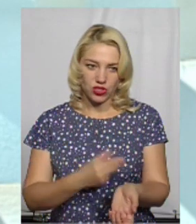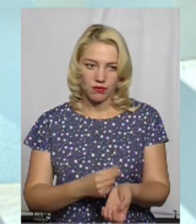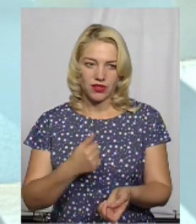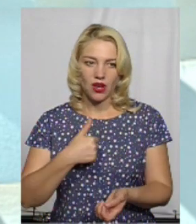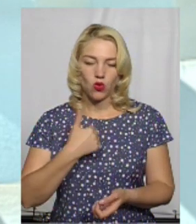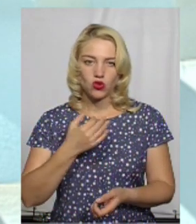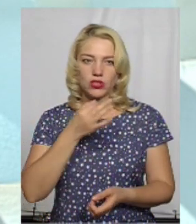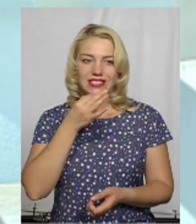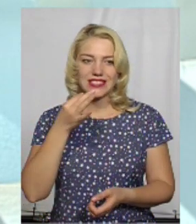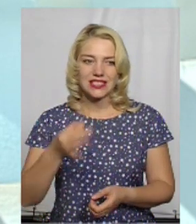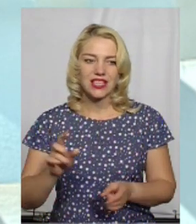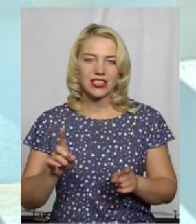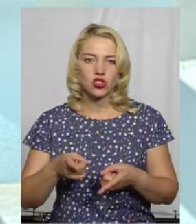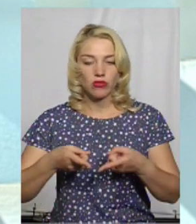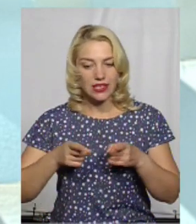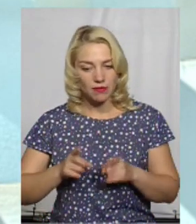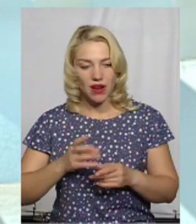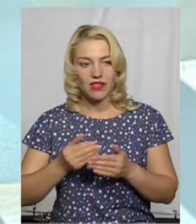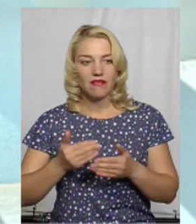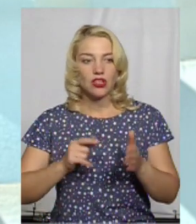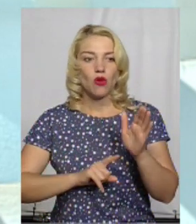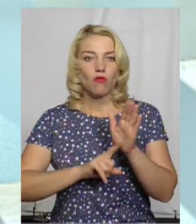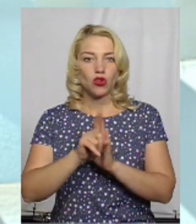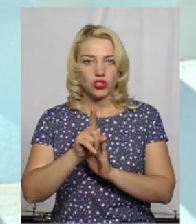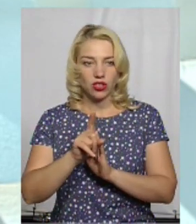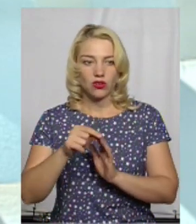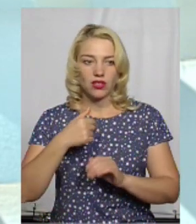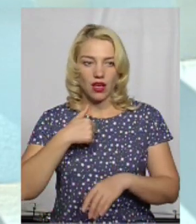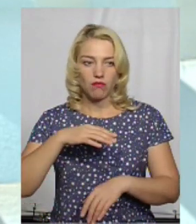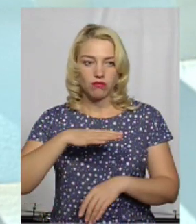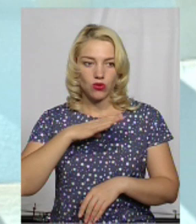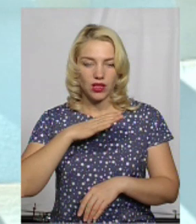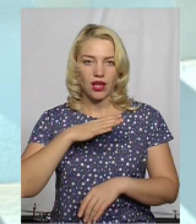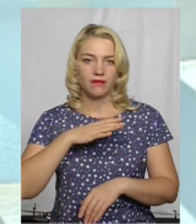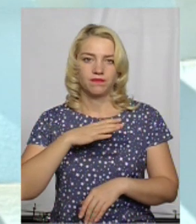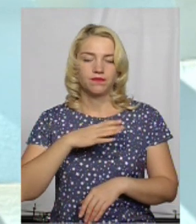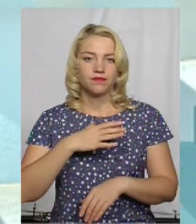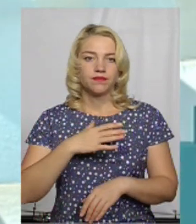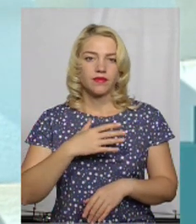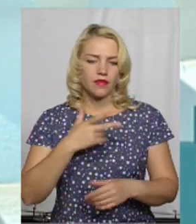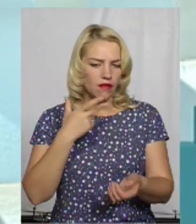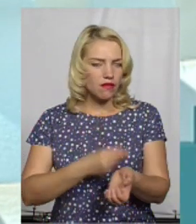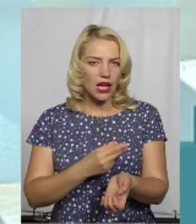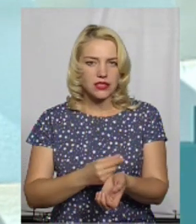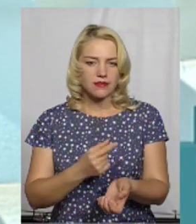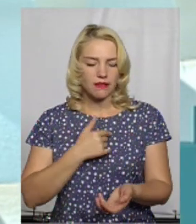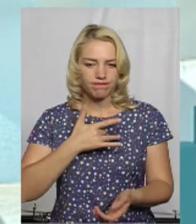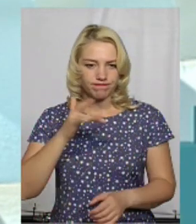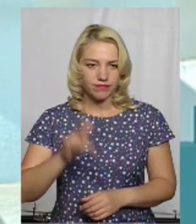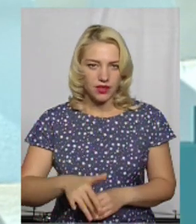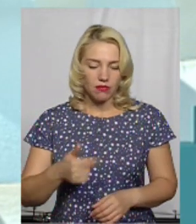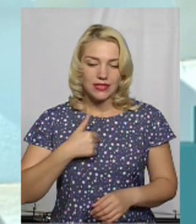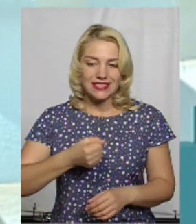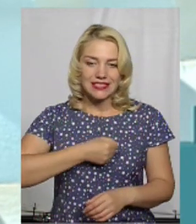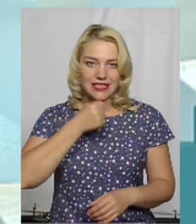що насправді від початку я була таким ярим вакцинатором. У мене старший